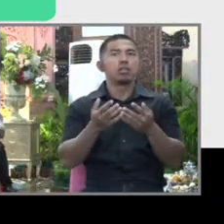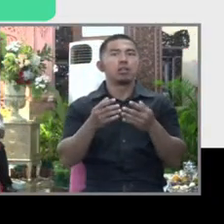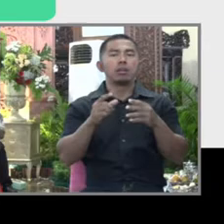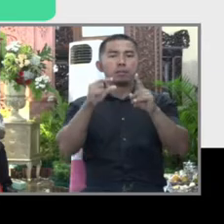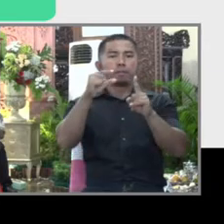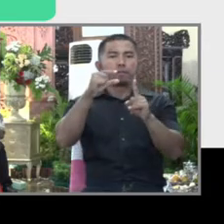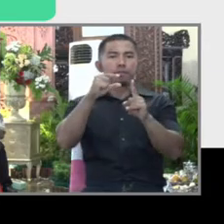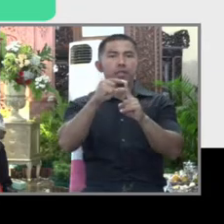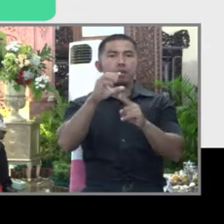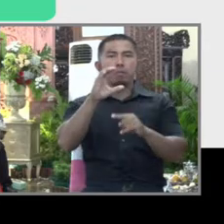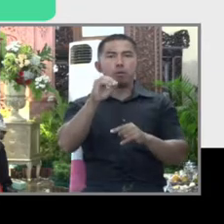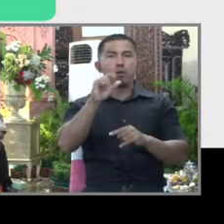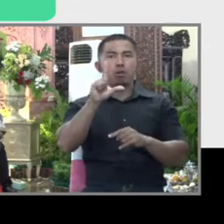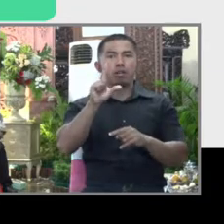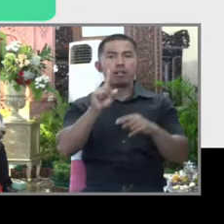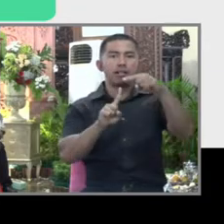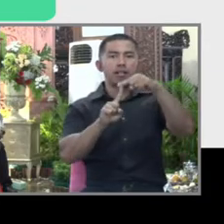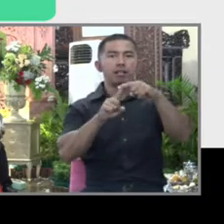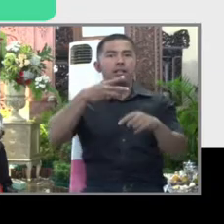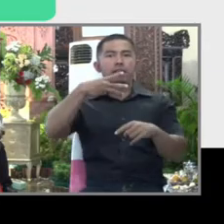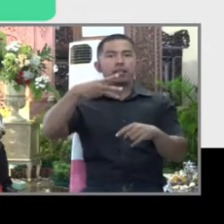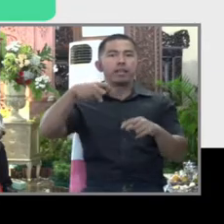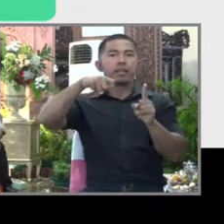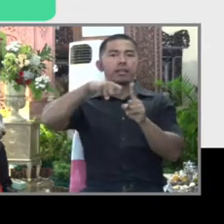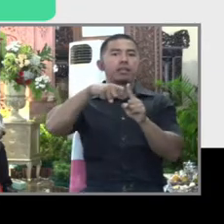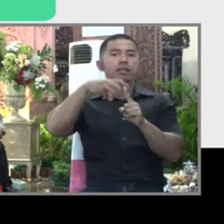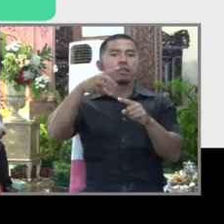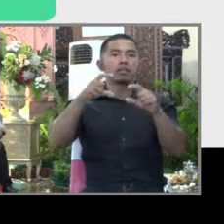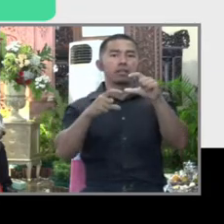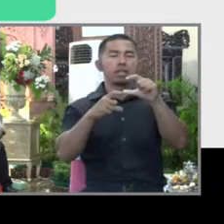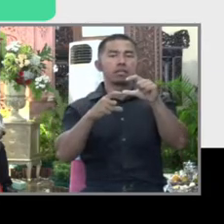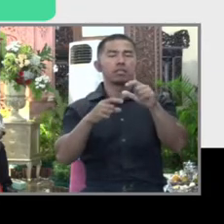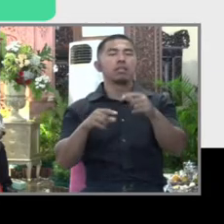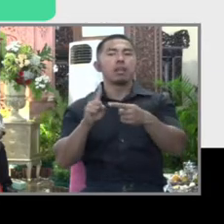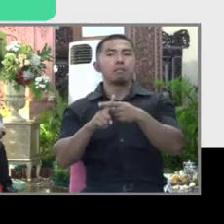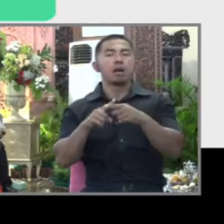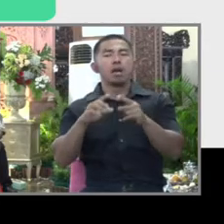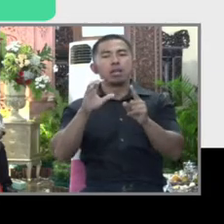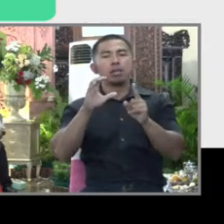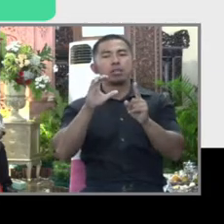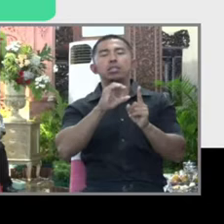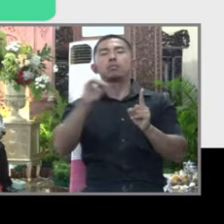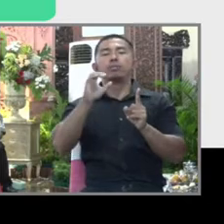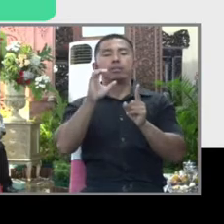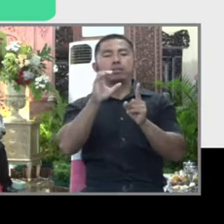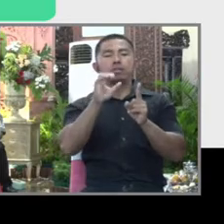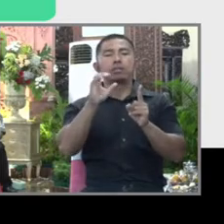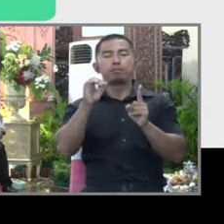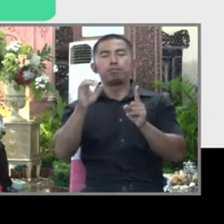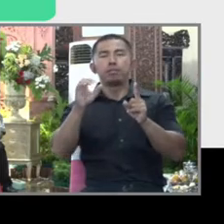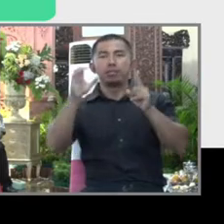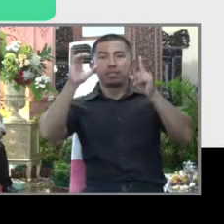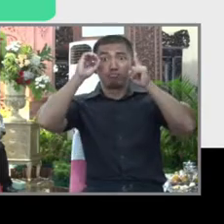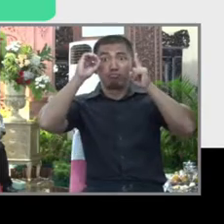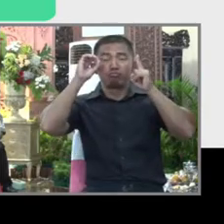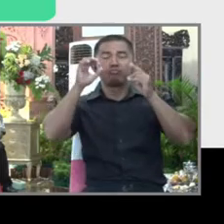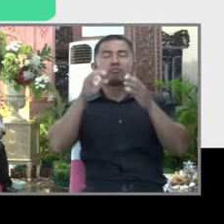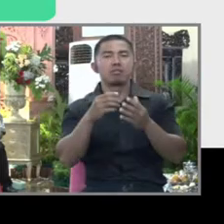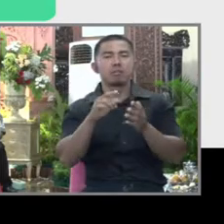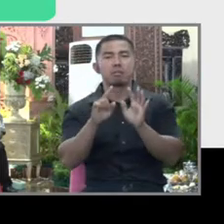Saya minta dari subuh pasiva jika satu saja yang di asrama tingkat selebihnya Biar mereka pos